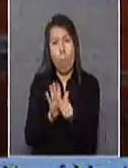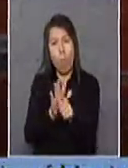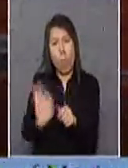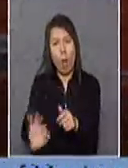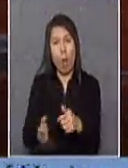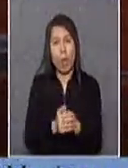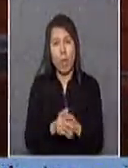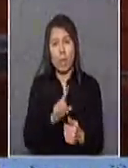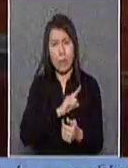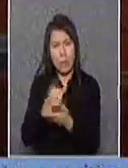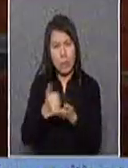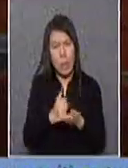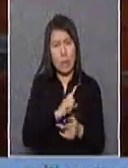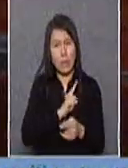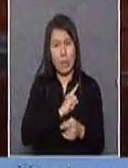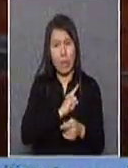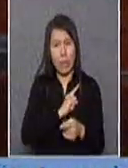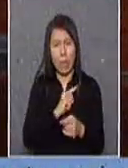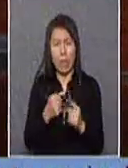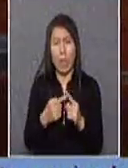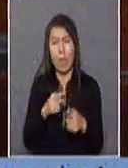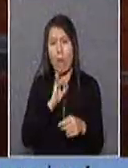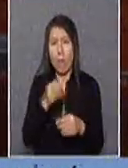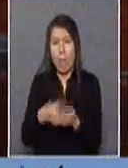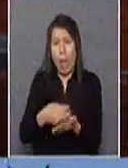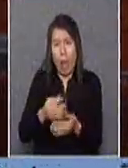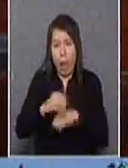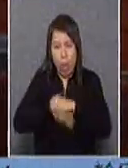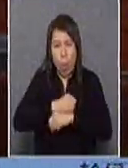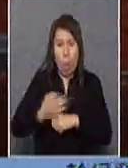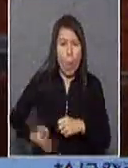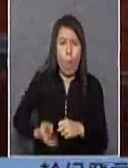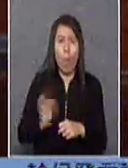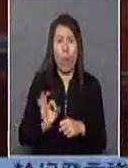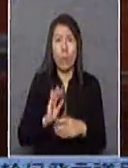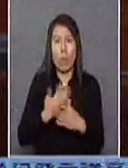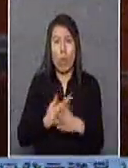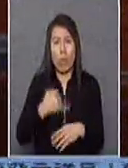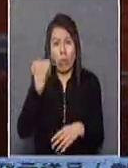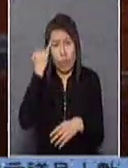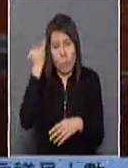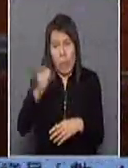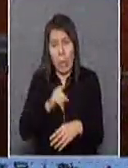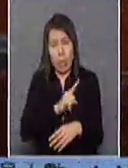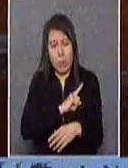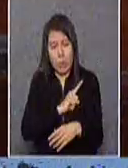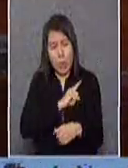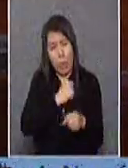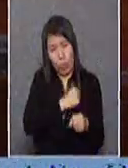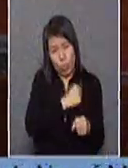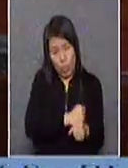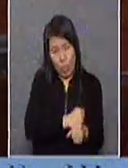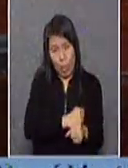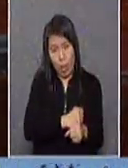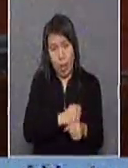謂自雇嘅員工呢，自己亦都冇買到任何勞工保障，因為佢以為自己係個僱員。 請你提出你嘅問題。 咁所以即係整